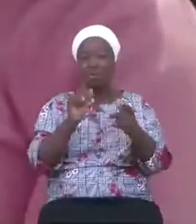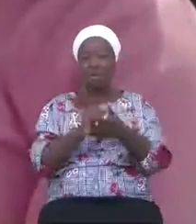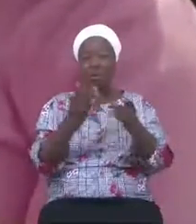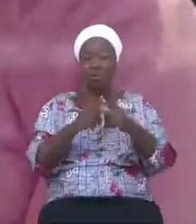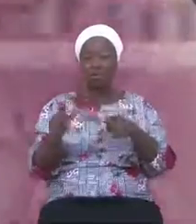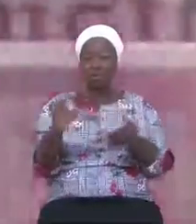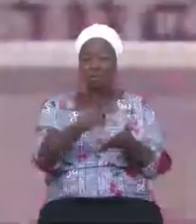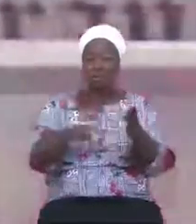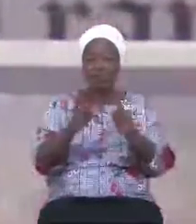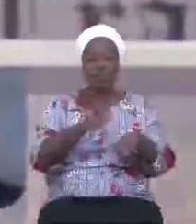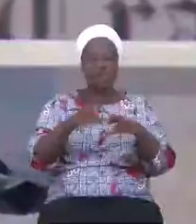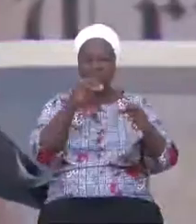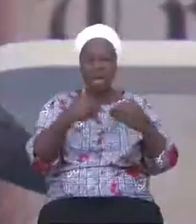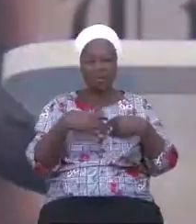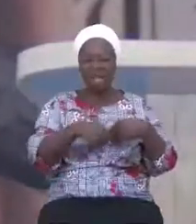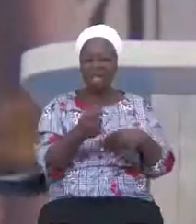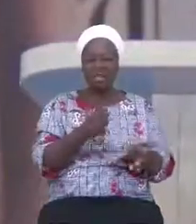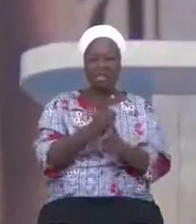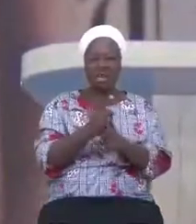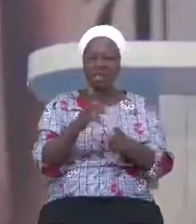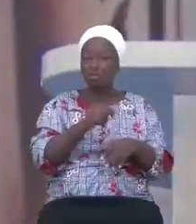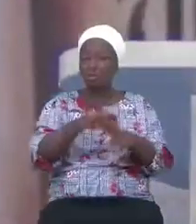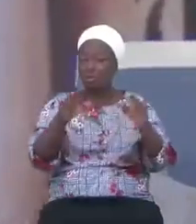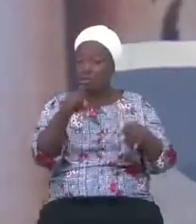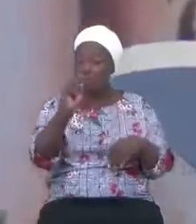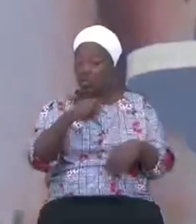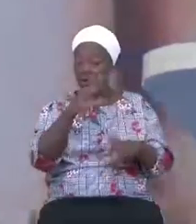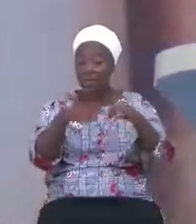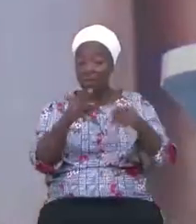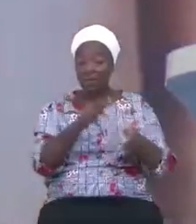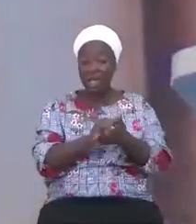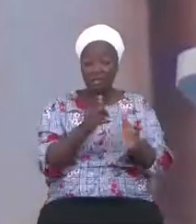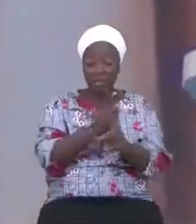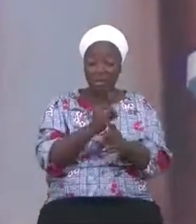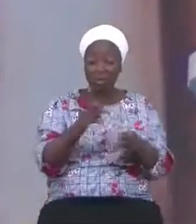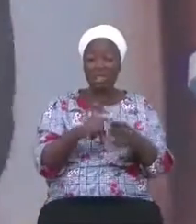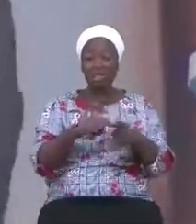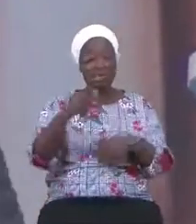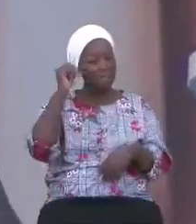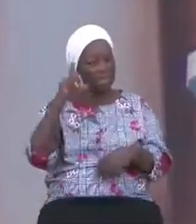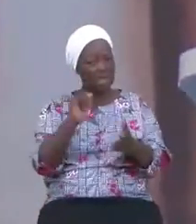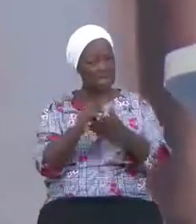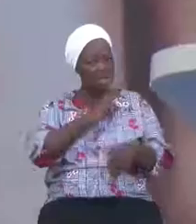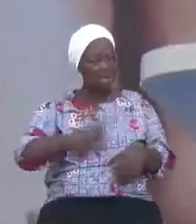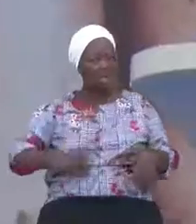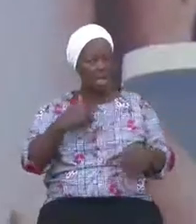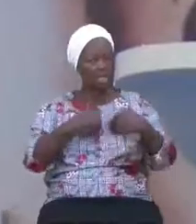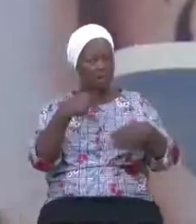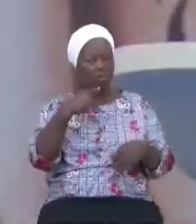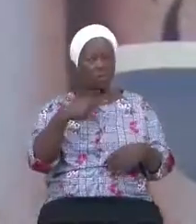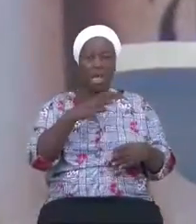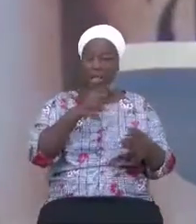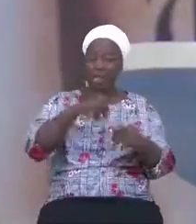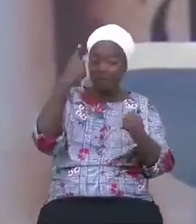gens, ils n'ont aucun droit. Et vous ne devez pas leur donner le droit. Ils doivent comprendre que le droit a parlé.